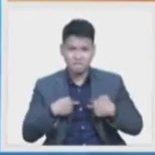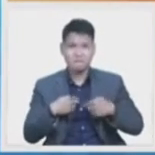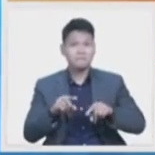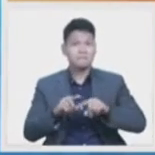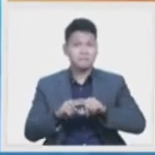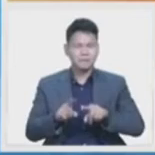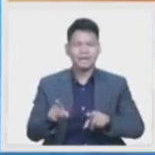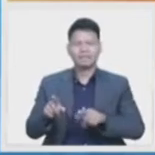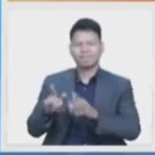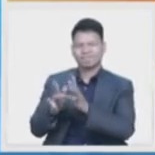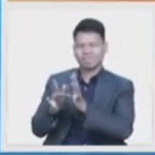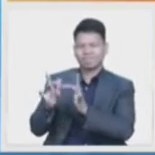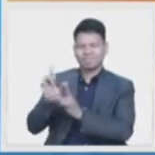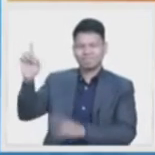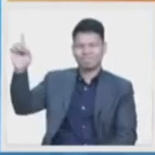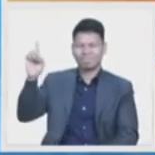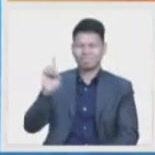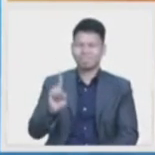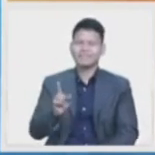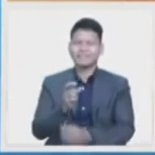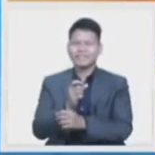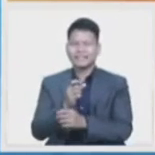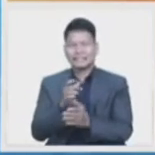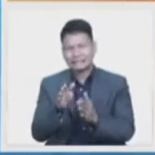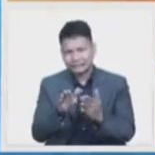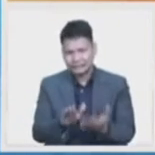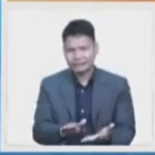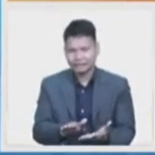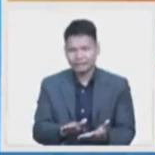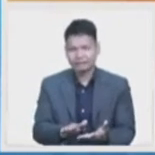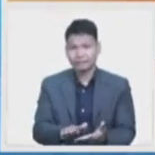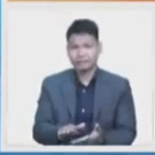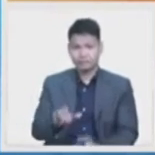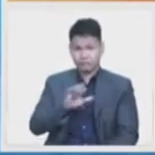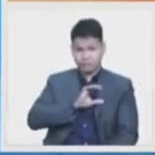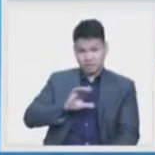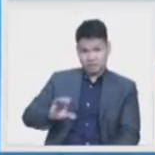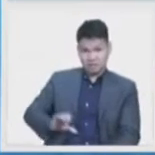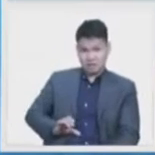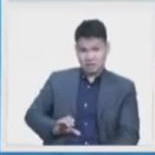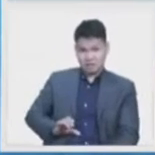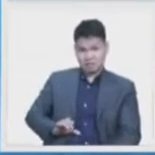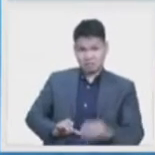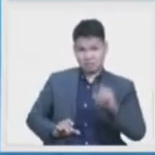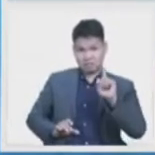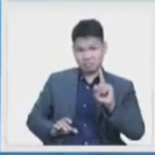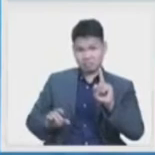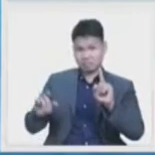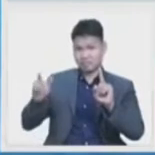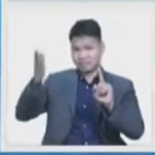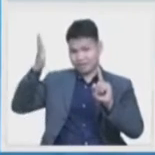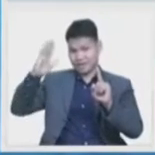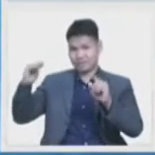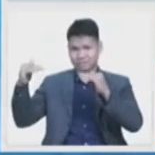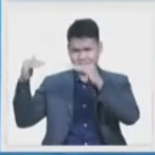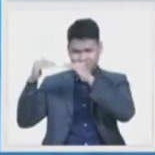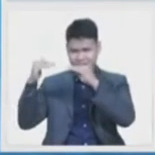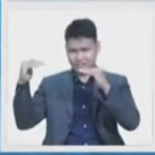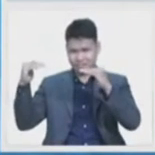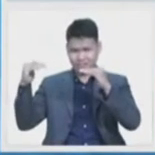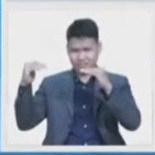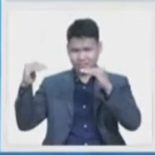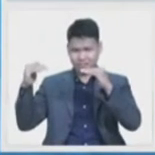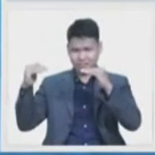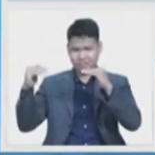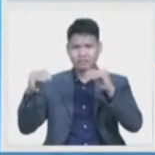Kristo magpakamatay. Christ was equal with God, and at the same time, he was equal with man. What